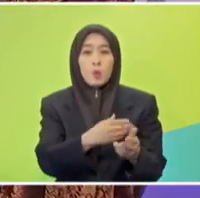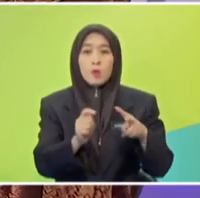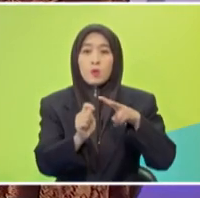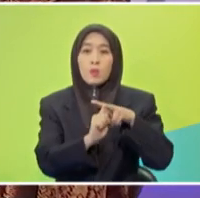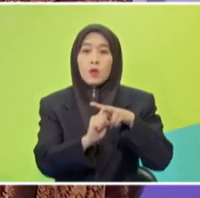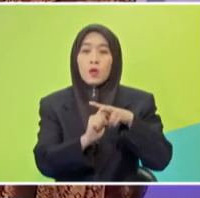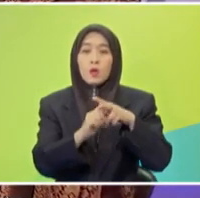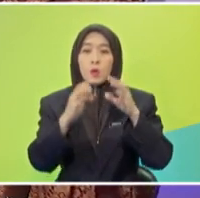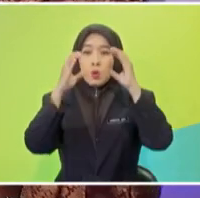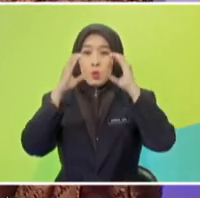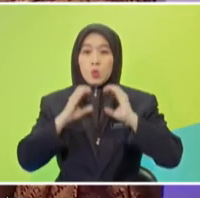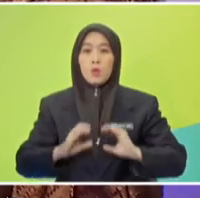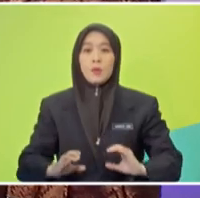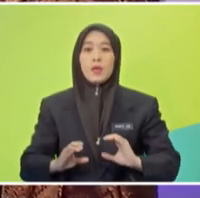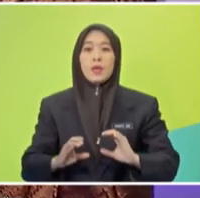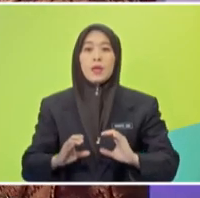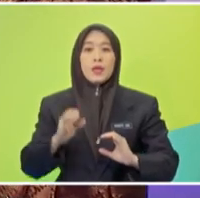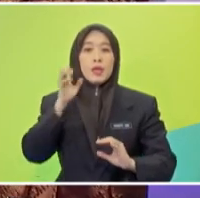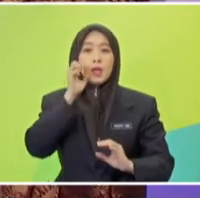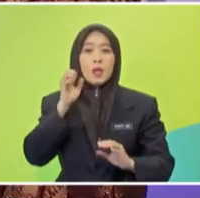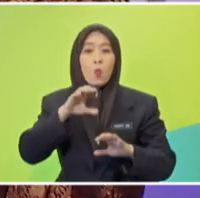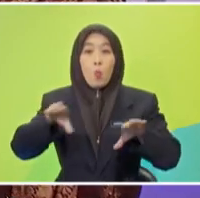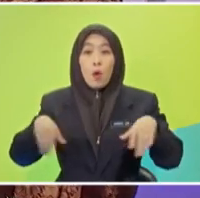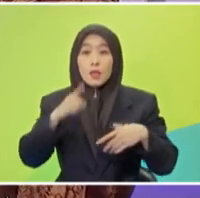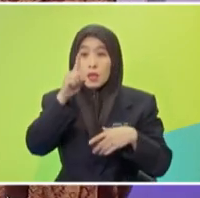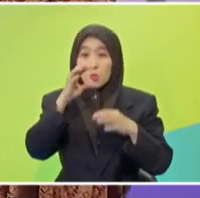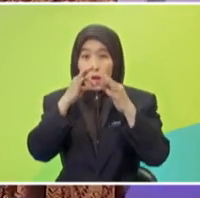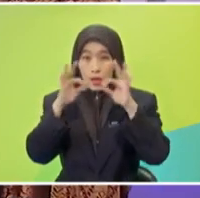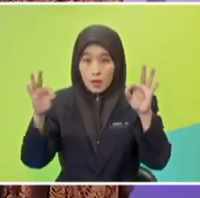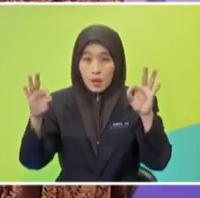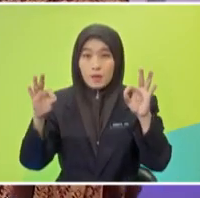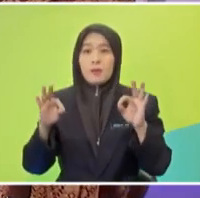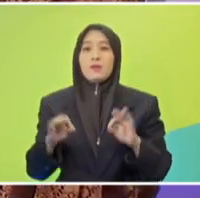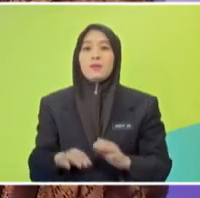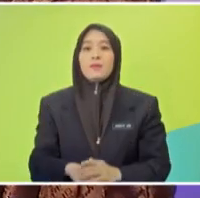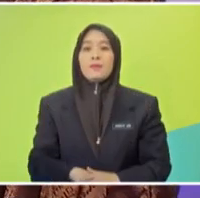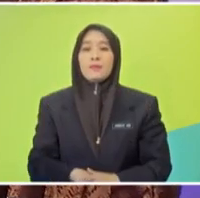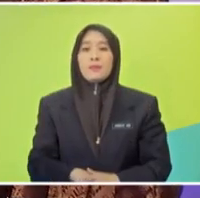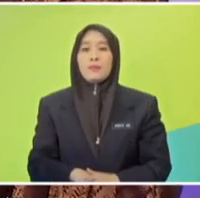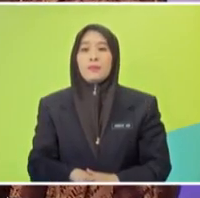buat satu Ayah menggunakan krana bentuknya unik unik ah